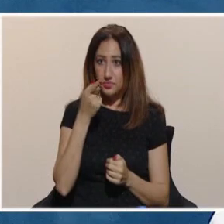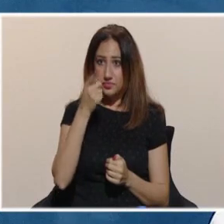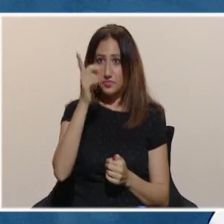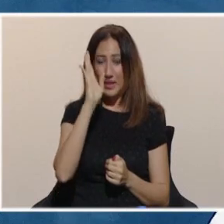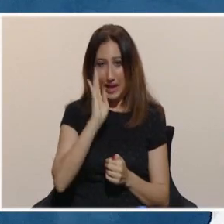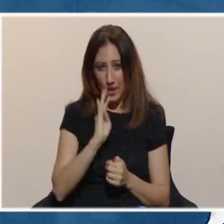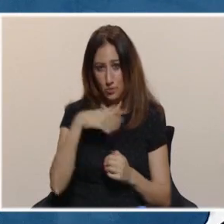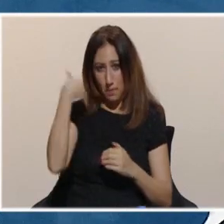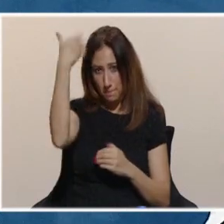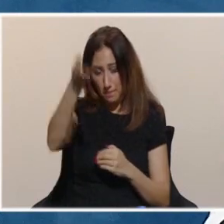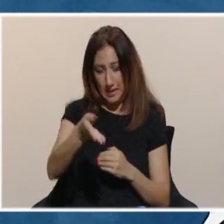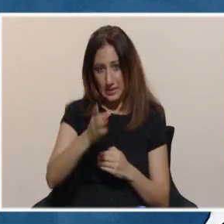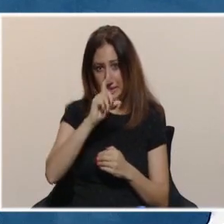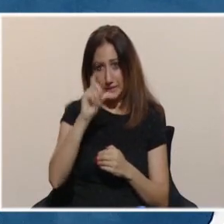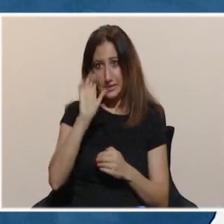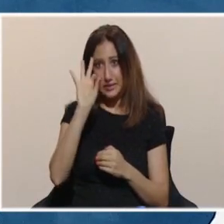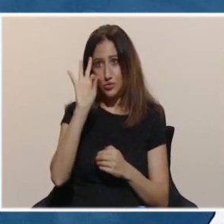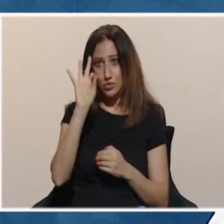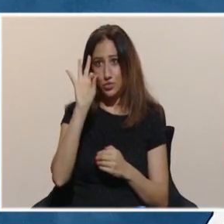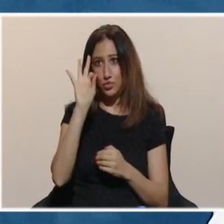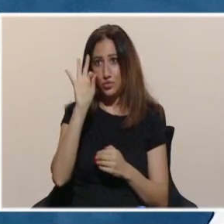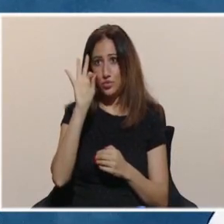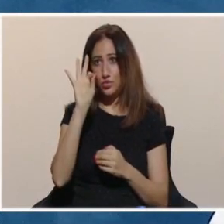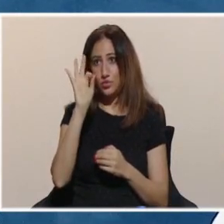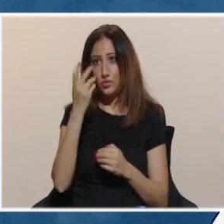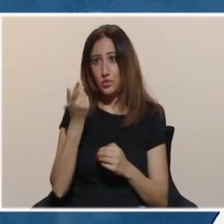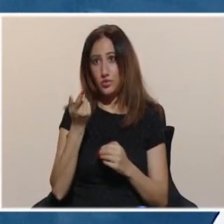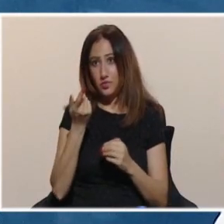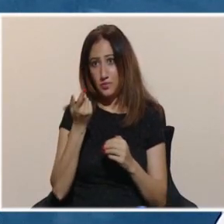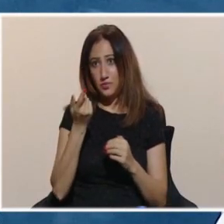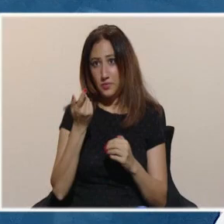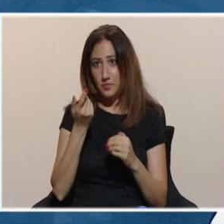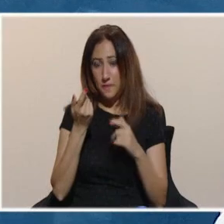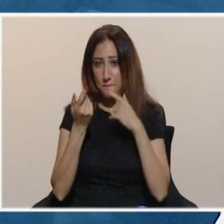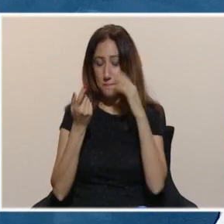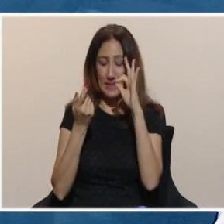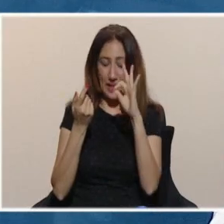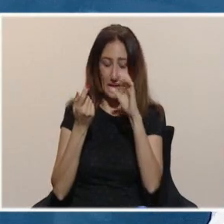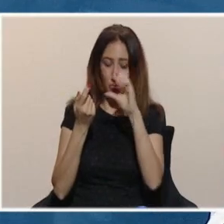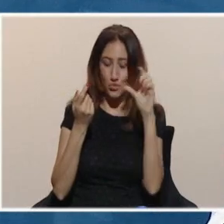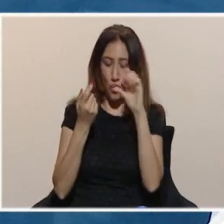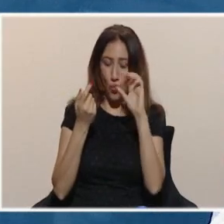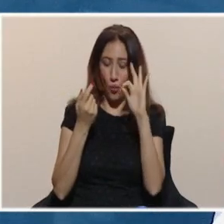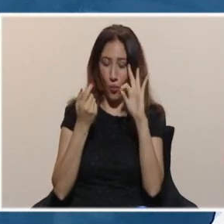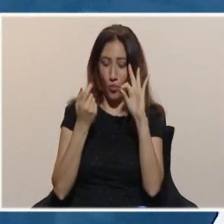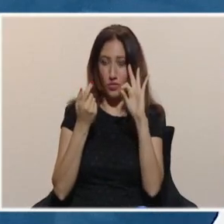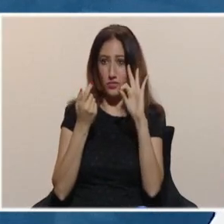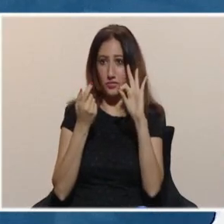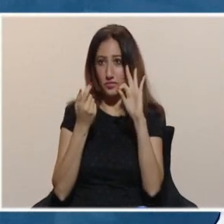كان لازم، مش ده كان لازم يقتلني، لان انا ساعات كنت بنادي باسم اللي مات. يعني فهي كانت غلطه،